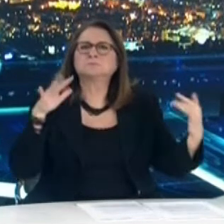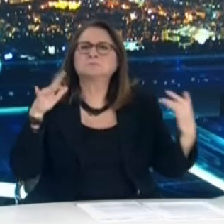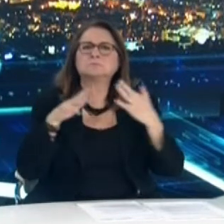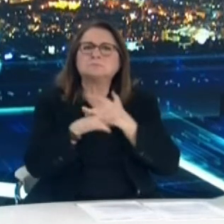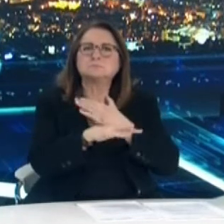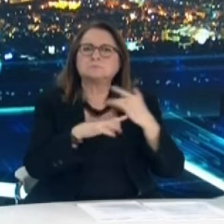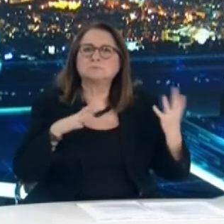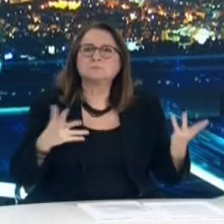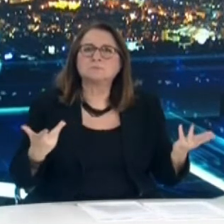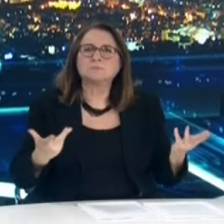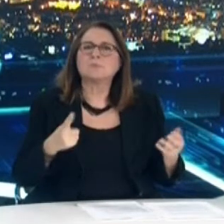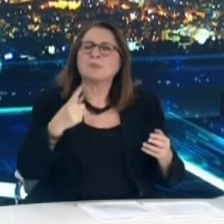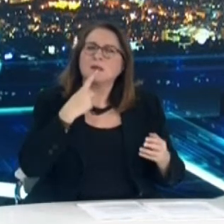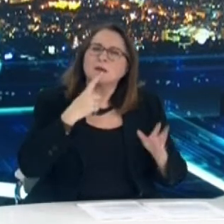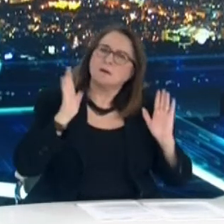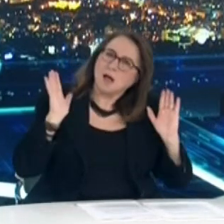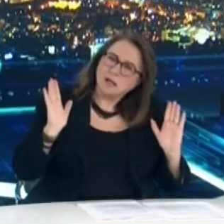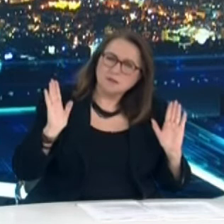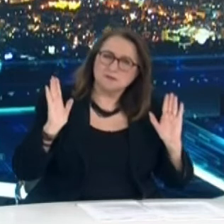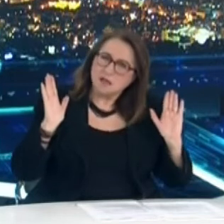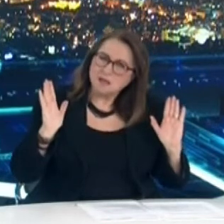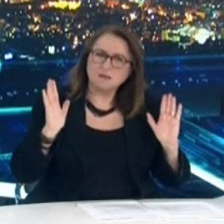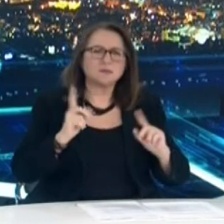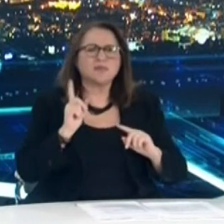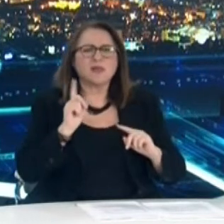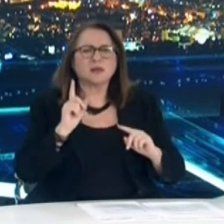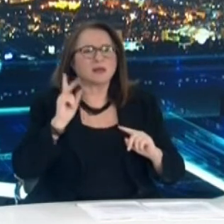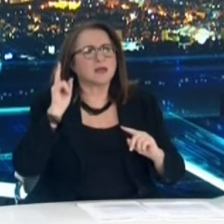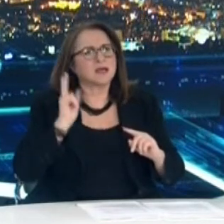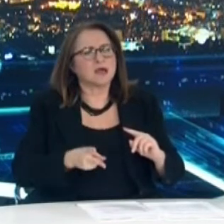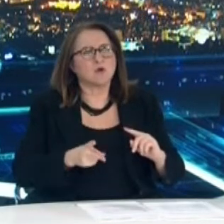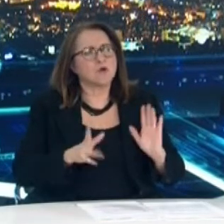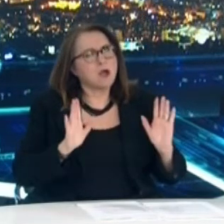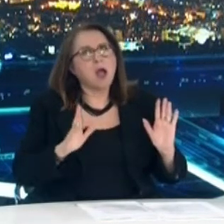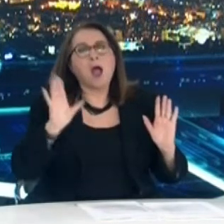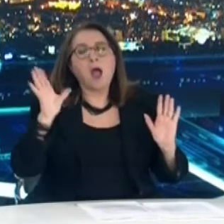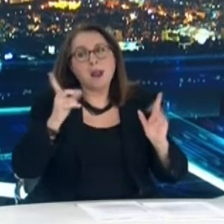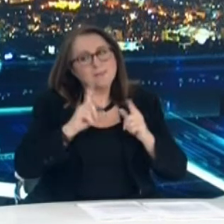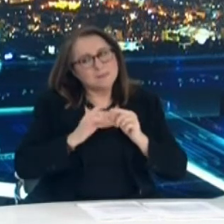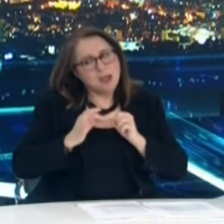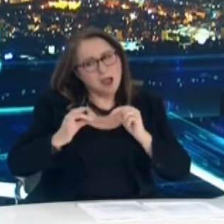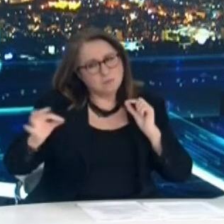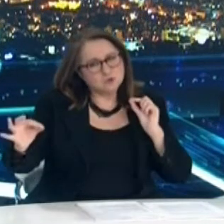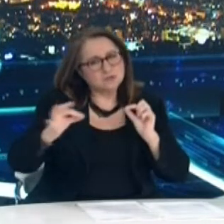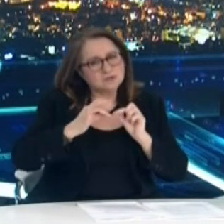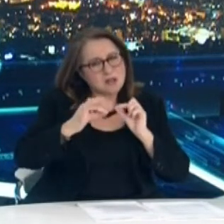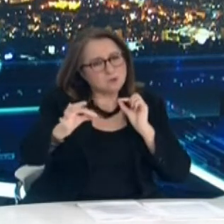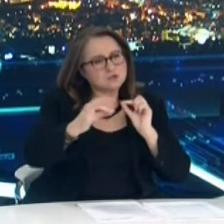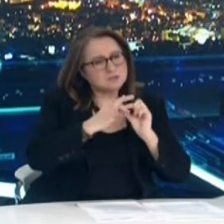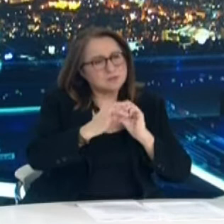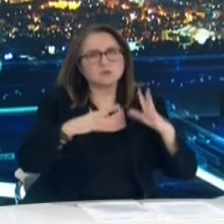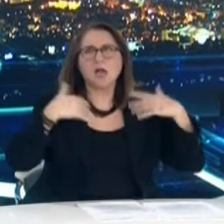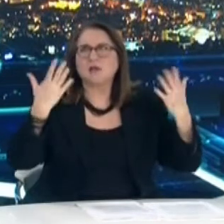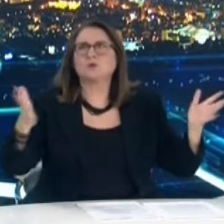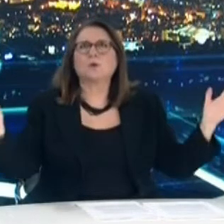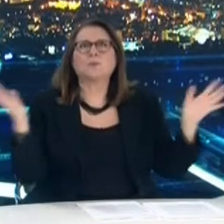αποστάσεις, επιβαρύνουμε το επιδημιολογικό φορτίο ή κινδυνεύουμε να κολλήσουμε. Είναι σαφές ότι κυρίως κολλάμε με το συγχρεωτισμό σε κλειστούς